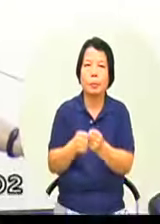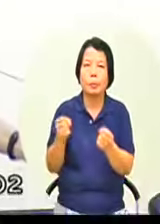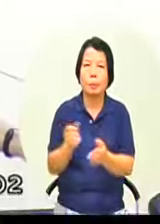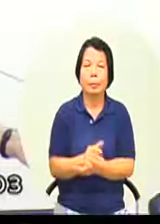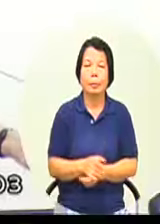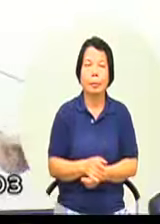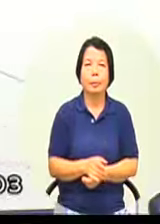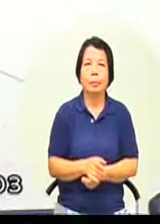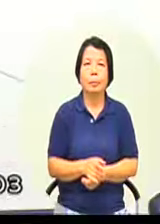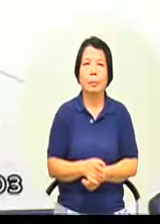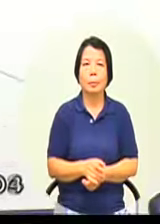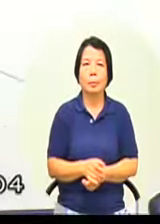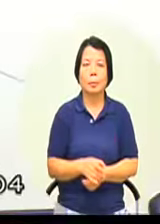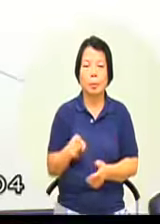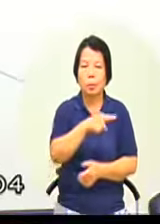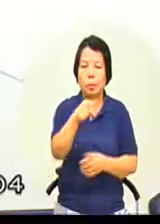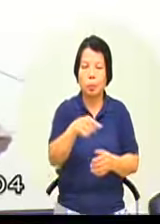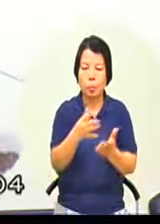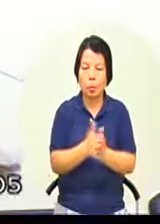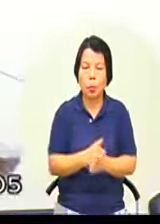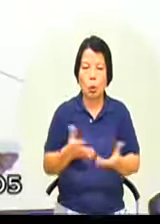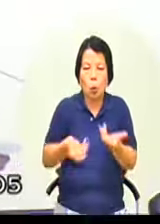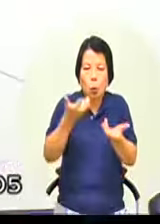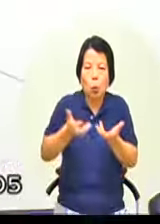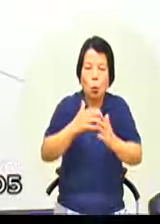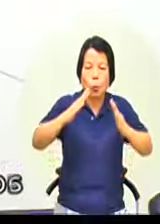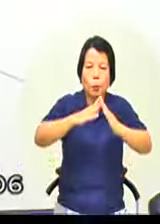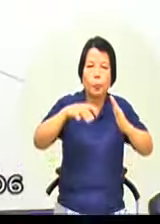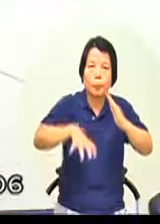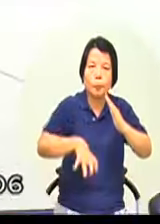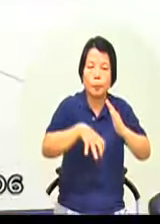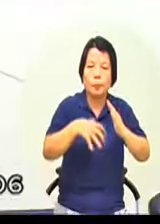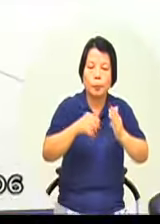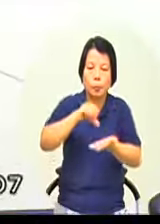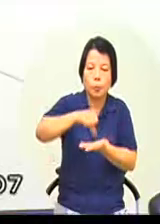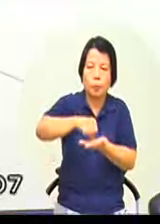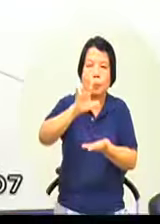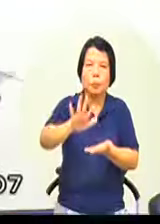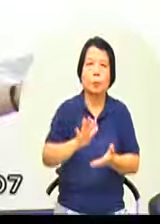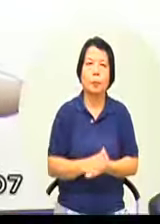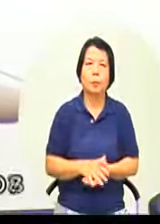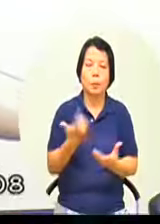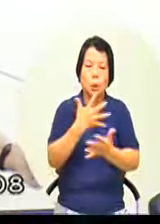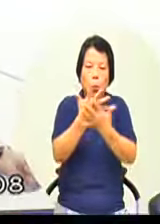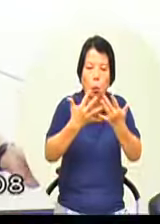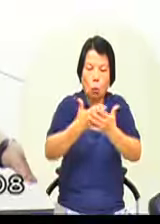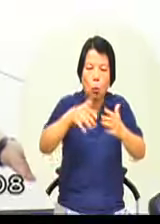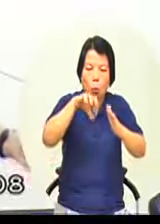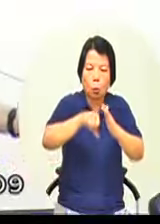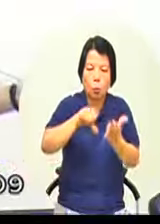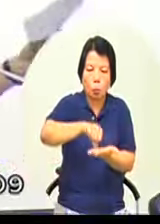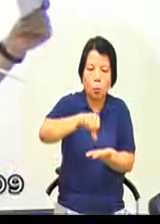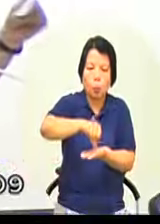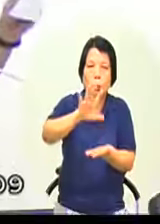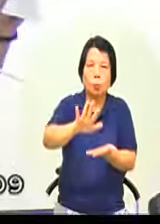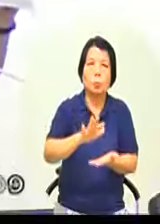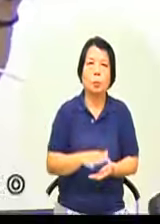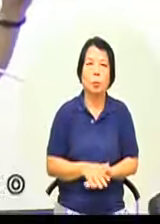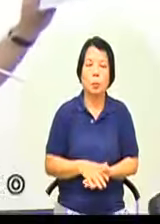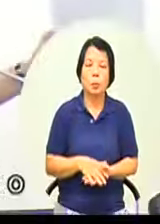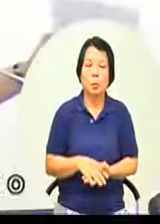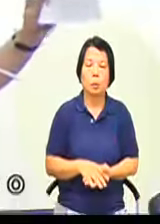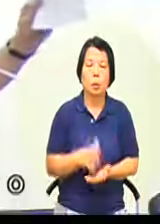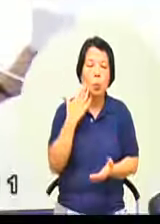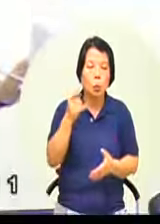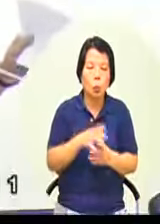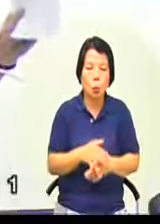崩啊、我们有一些温室的设施，或者有一些那个网式的一个设施、如果不是很